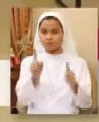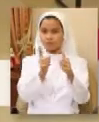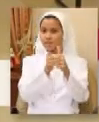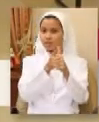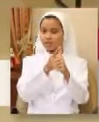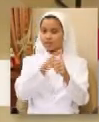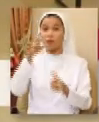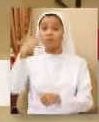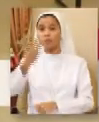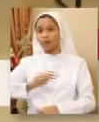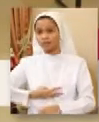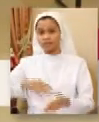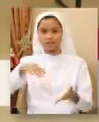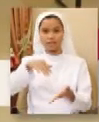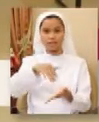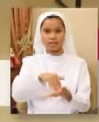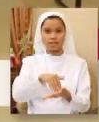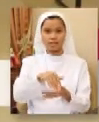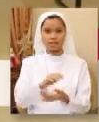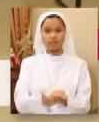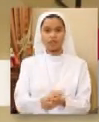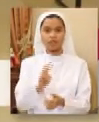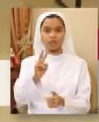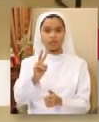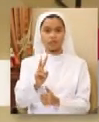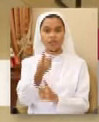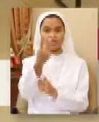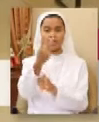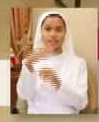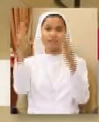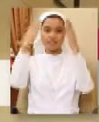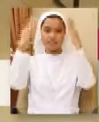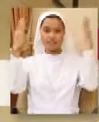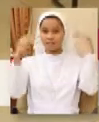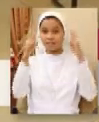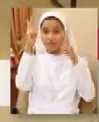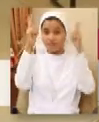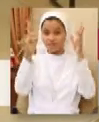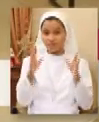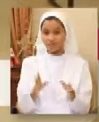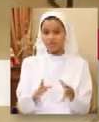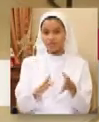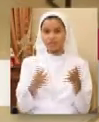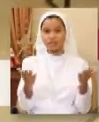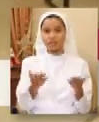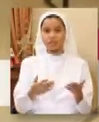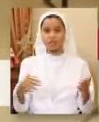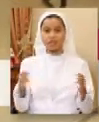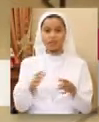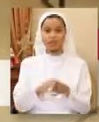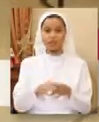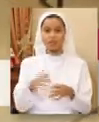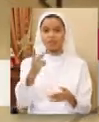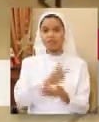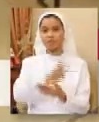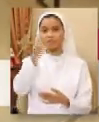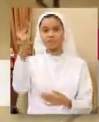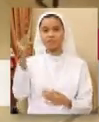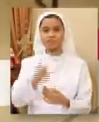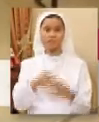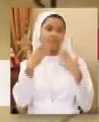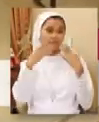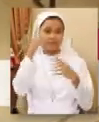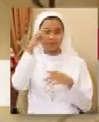First, welcome once again, pangaduwang madre ka na naging bisita rin sa programang. Kumusta po, Bishop? Salamat so, din po sa